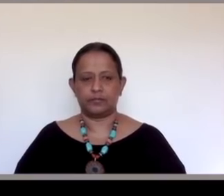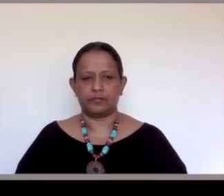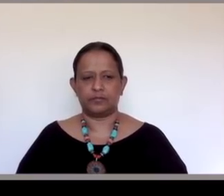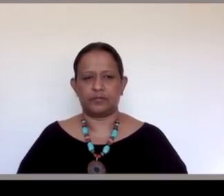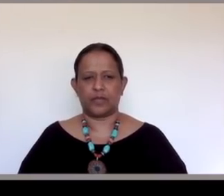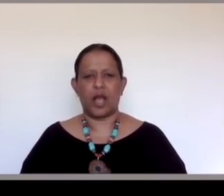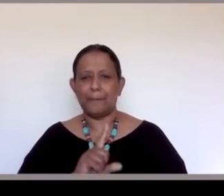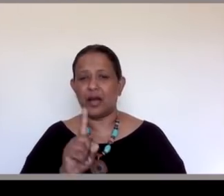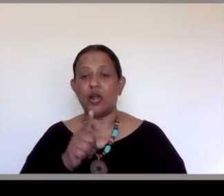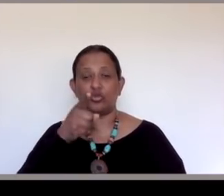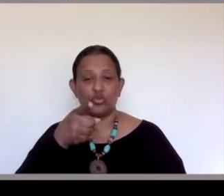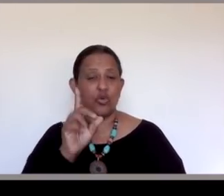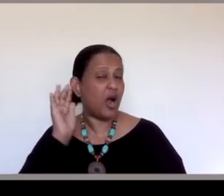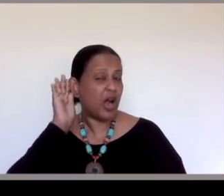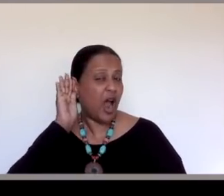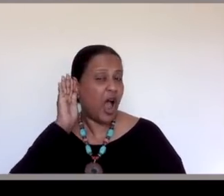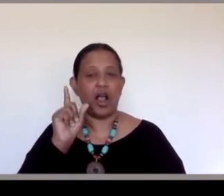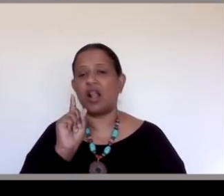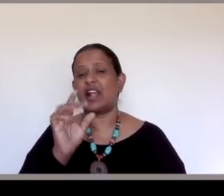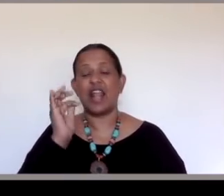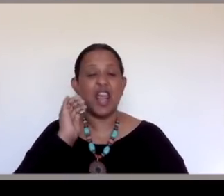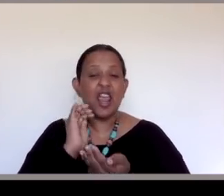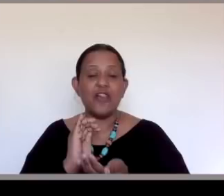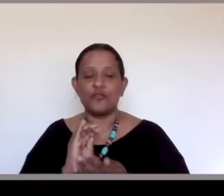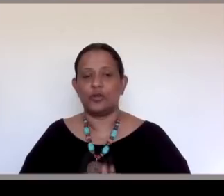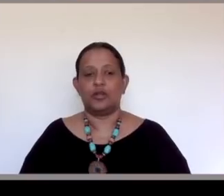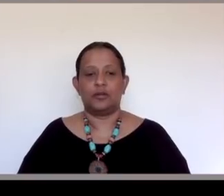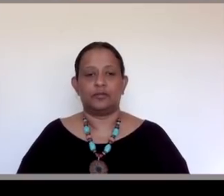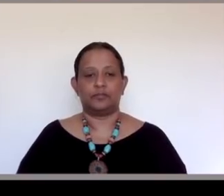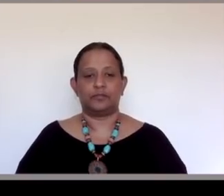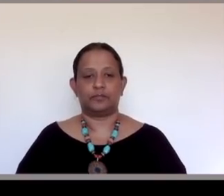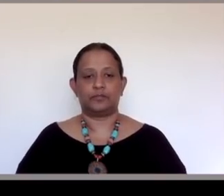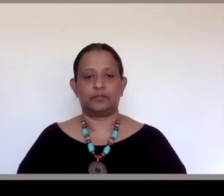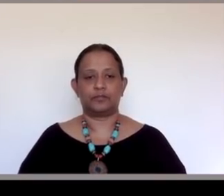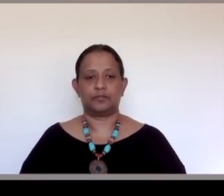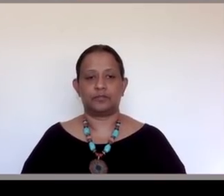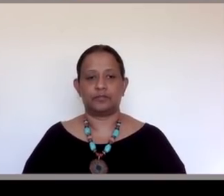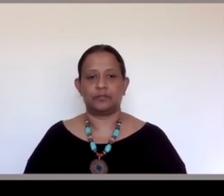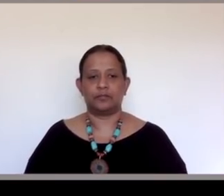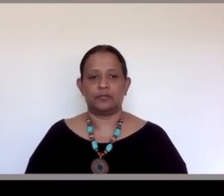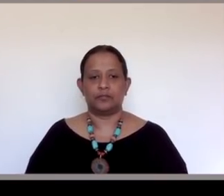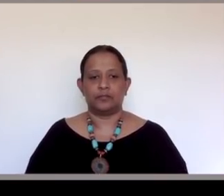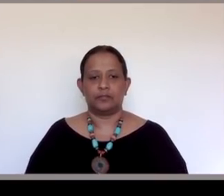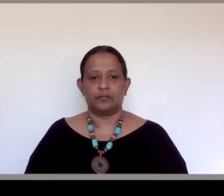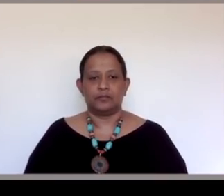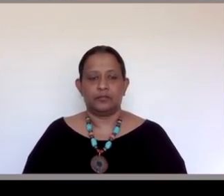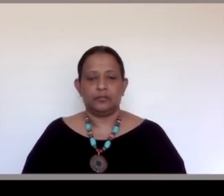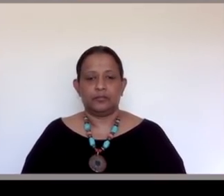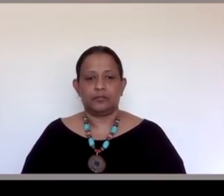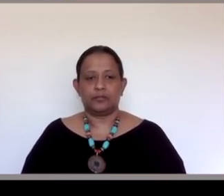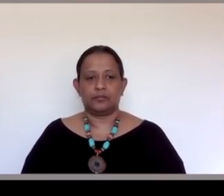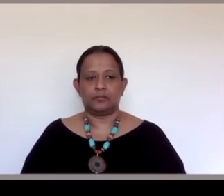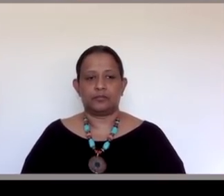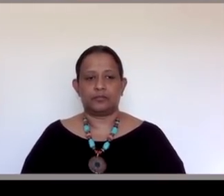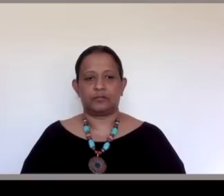காலே லோகே ஹிட்டபு தனவாத்ம பிரஜ்னாவந்தம மனுஷ்ய பிரியமானவர்களே சாலமன் ராஜாவான அந்த